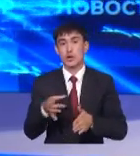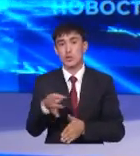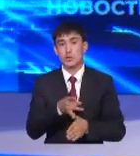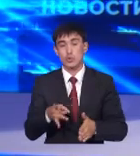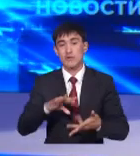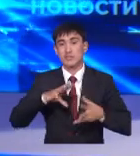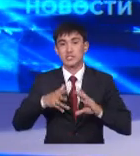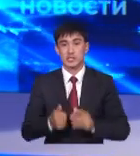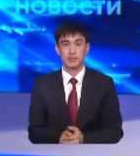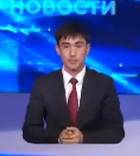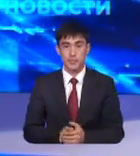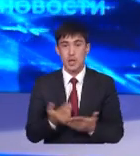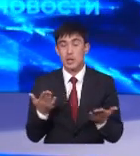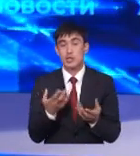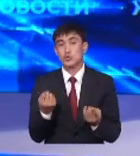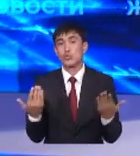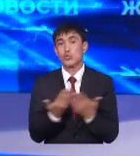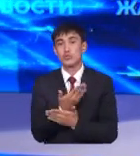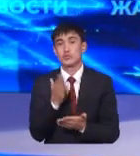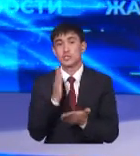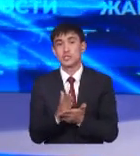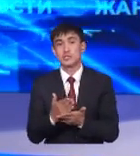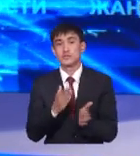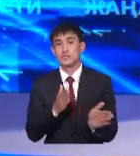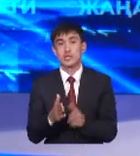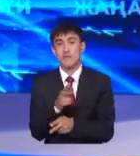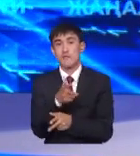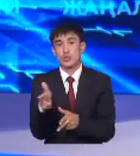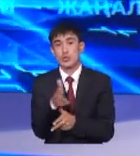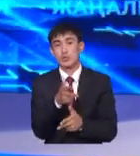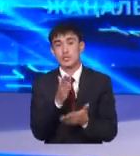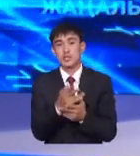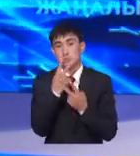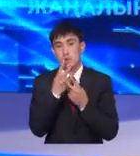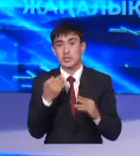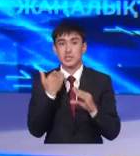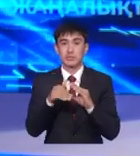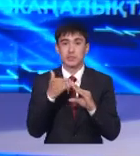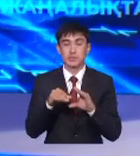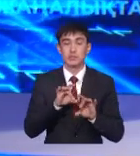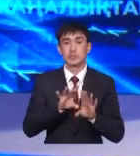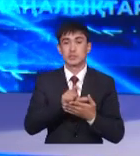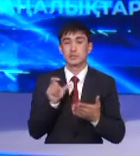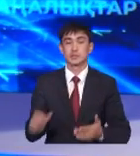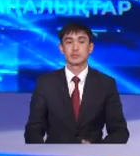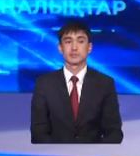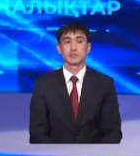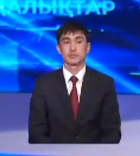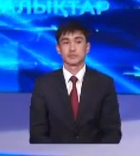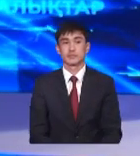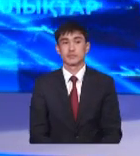дорогах и в регионе в целом Какие ещё новшества предусмотрены в системе видеонаблюдения смотрите в материалах